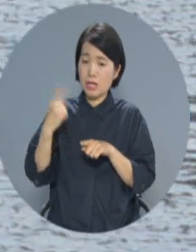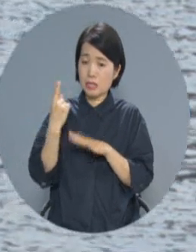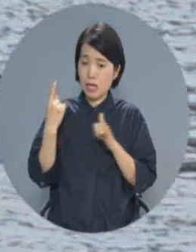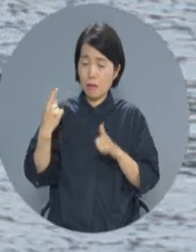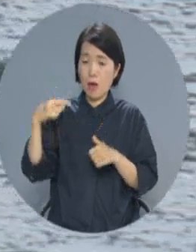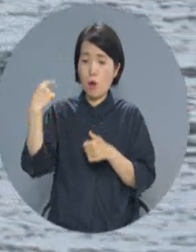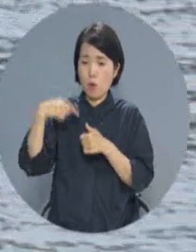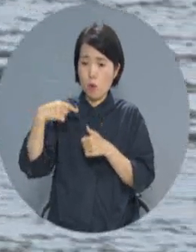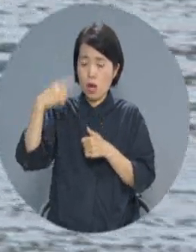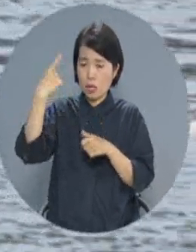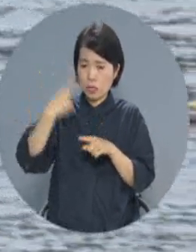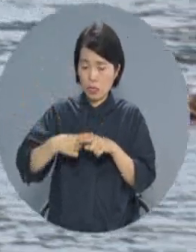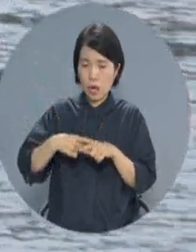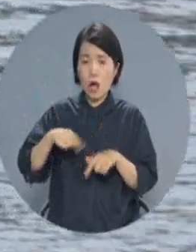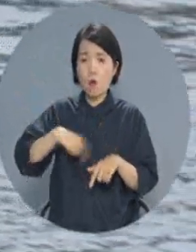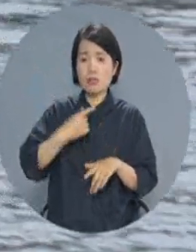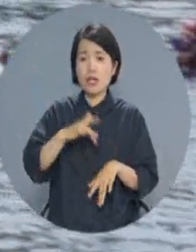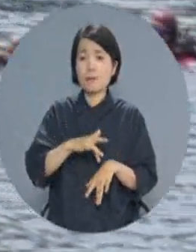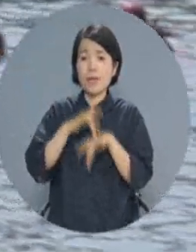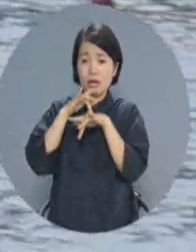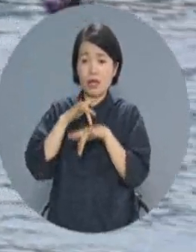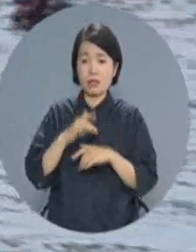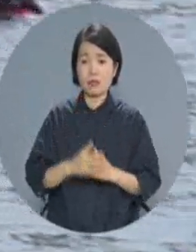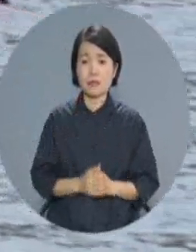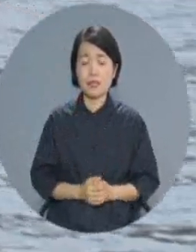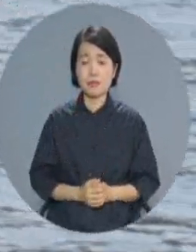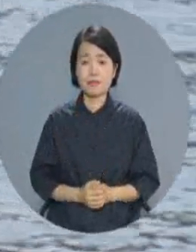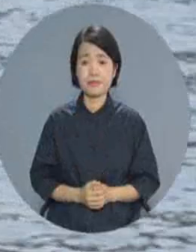받던 중 홀로 실종됐습니다.